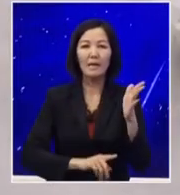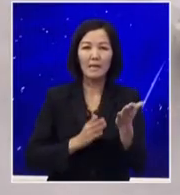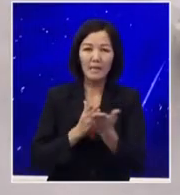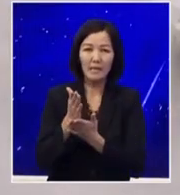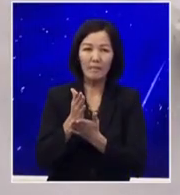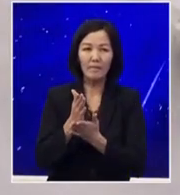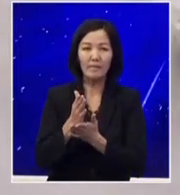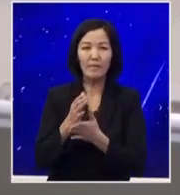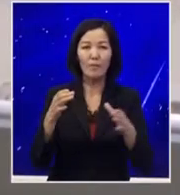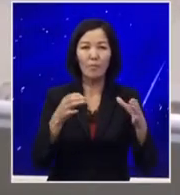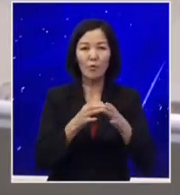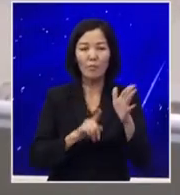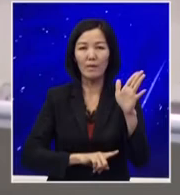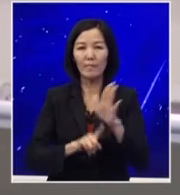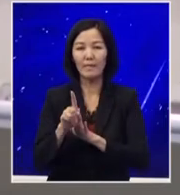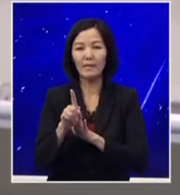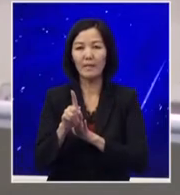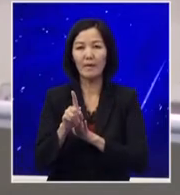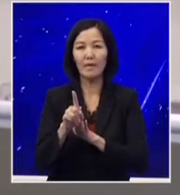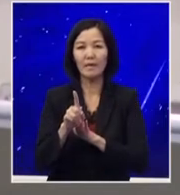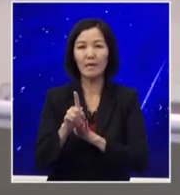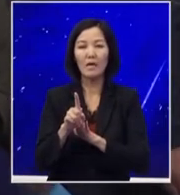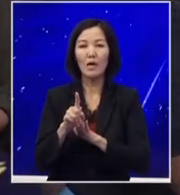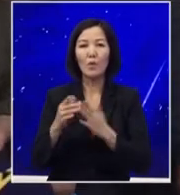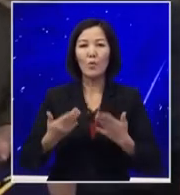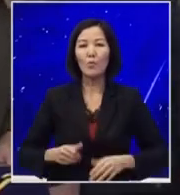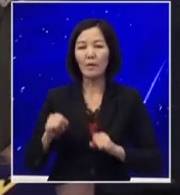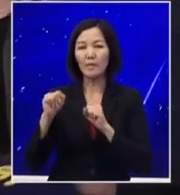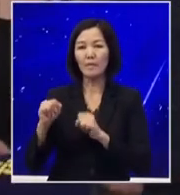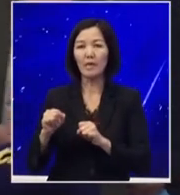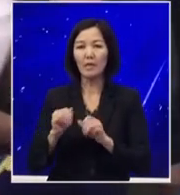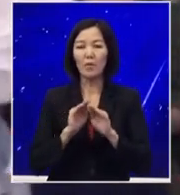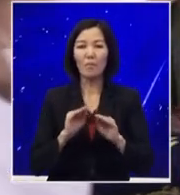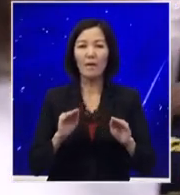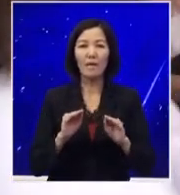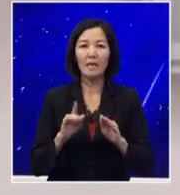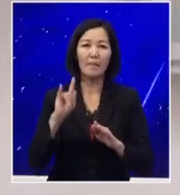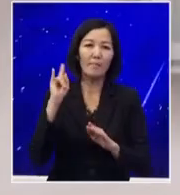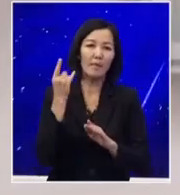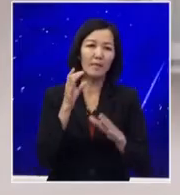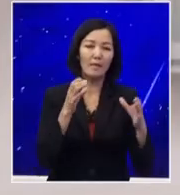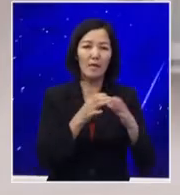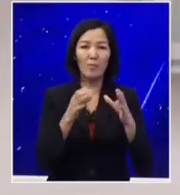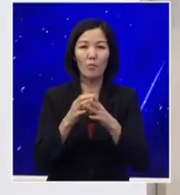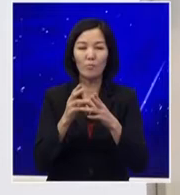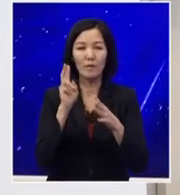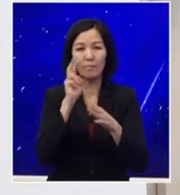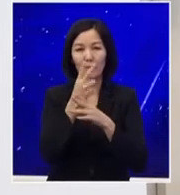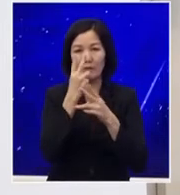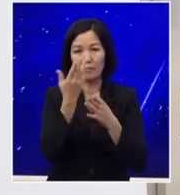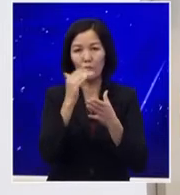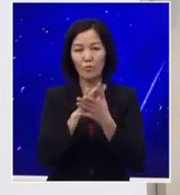жабынды бөліктен бастап, арнайы жолақ арқылы жететін жансақтау, терапия, балалар мен перзентхана бөлімдерін аралап көрді.